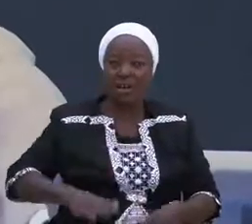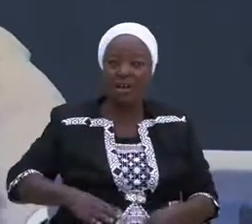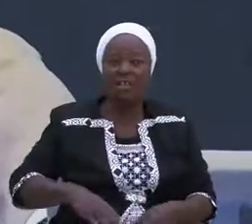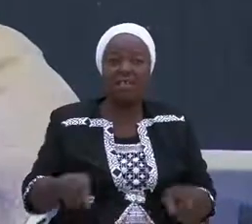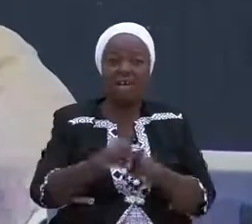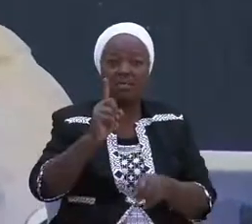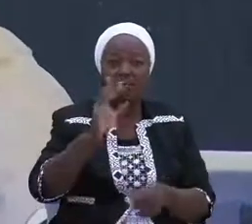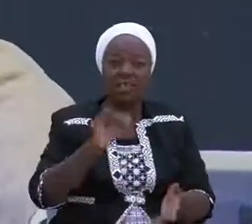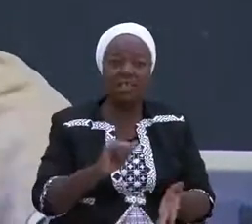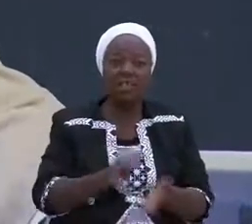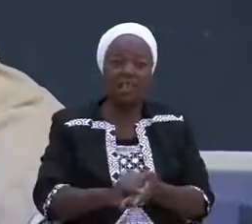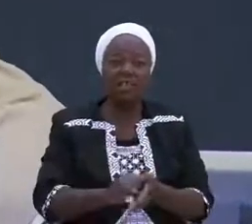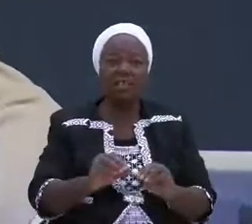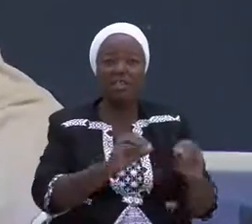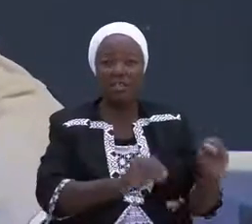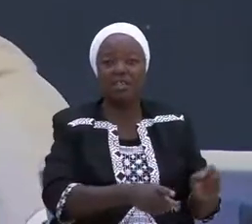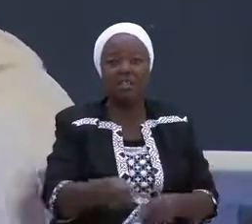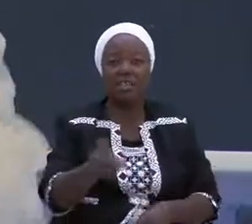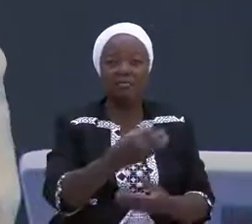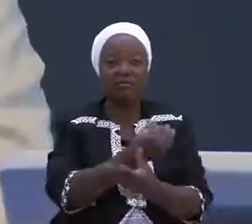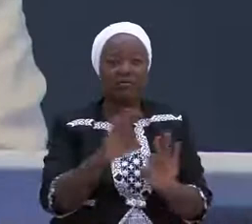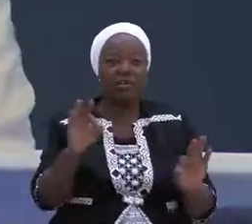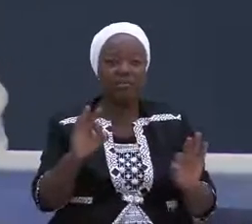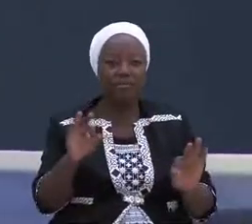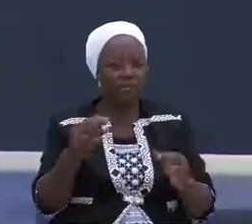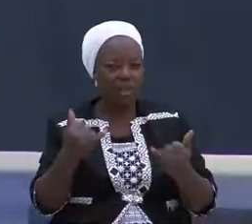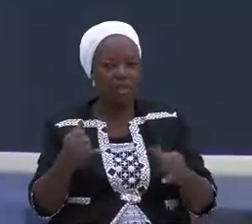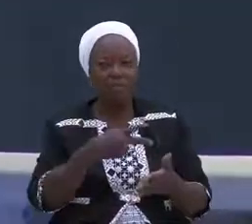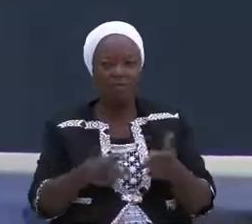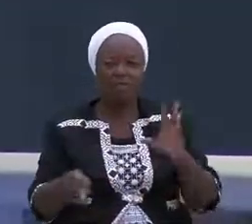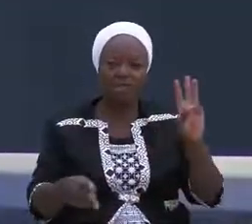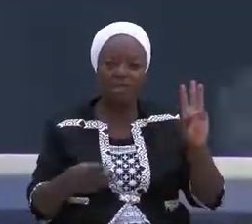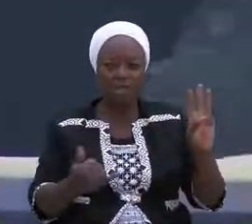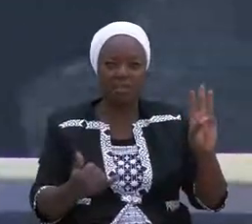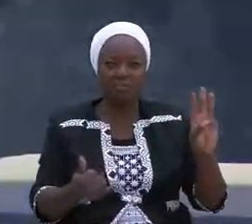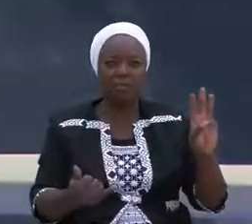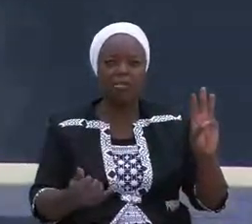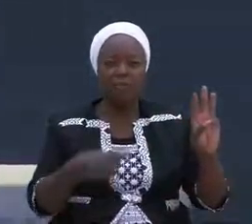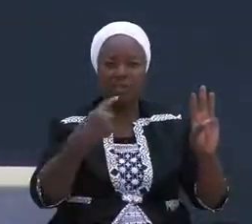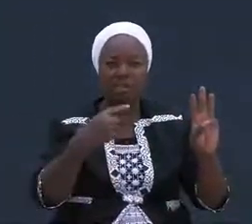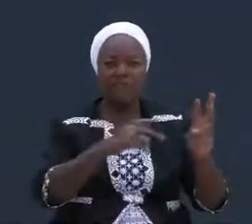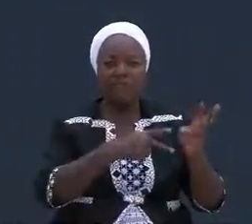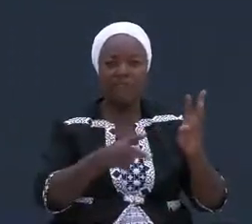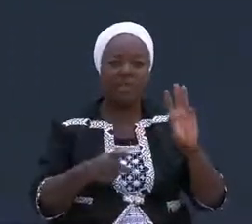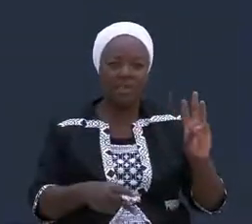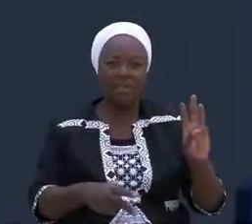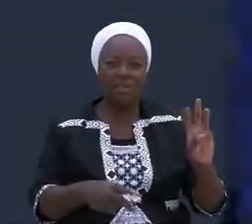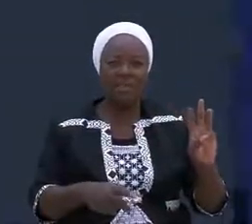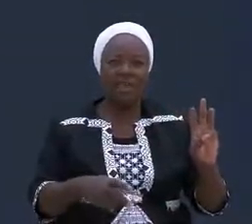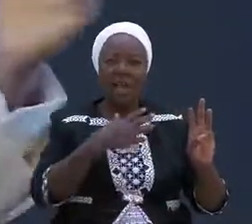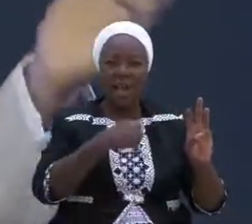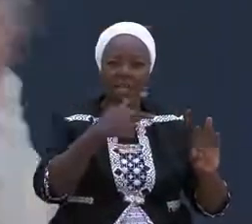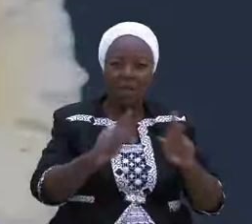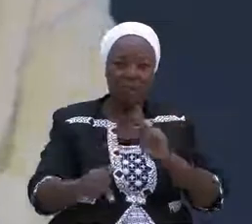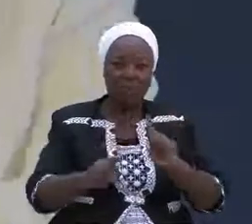est celui qui les affranchit. Verset 6. On dit, verset 6.